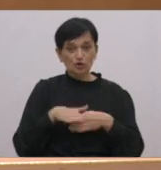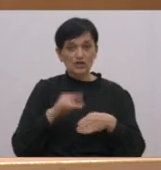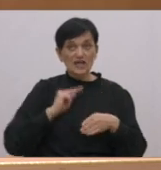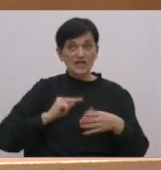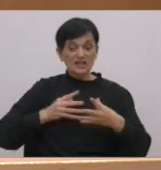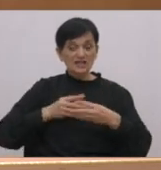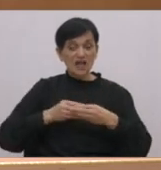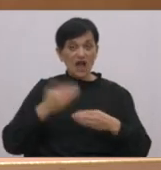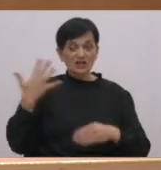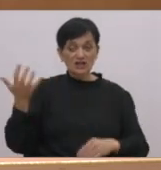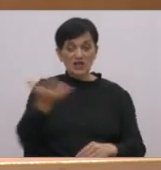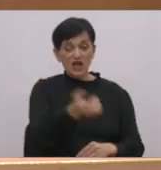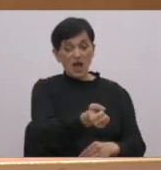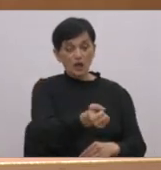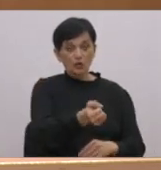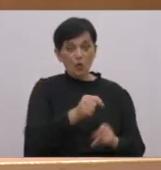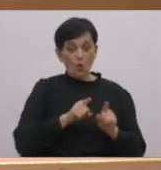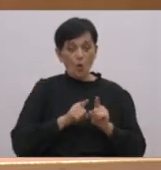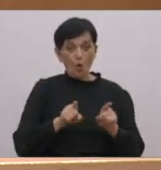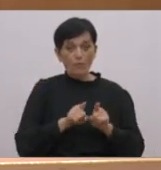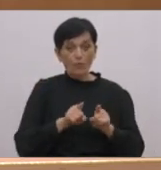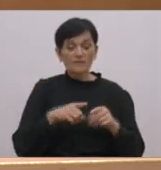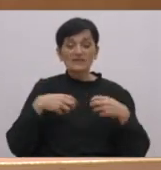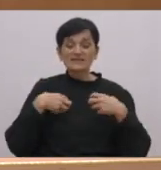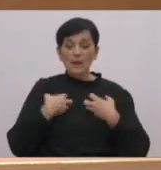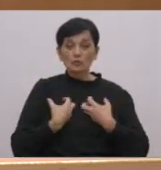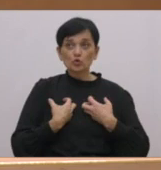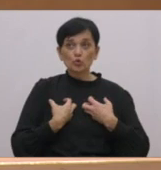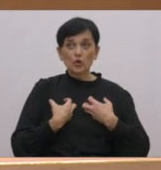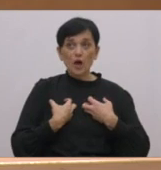თანამშრომლობის ხელი გაუწოდონ ოპოზიციას. სამწუხაროდ,